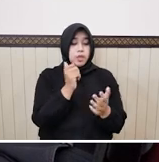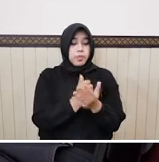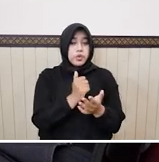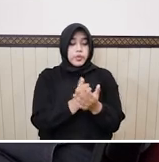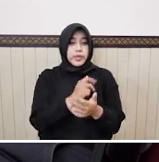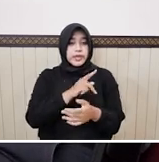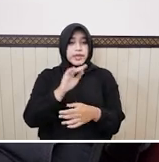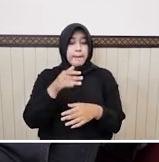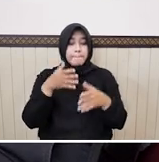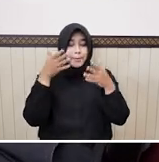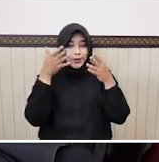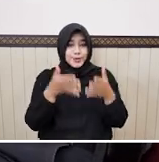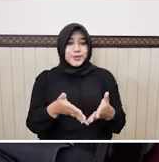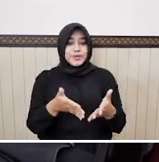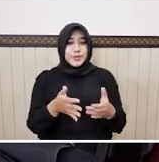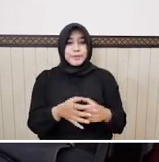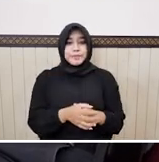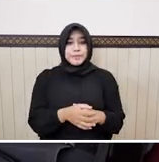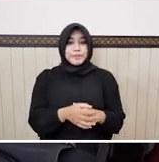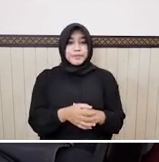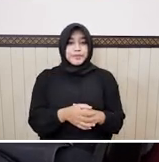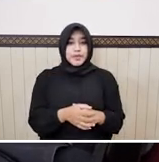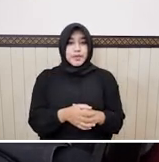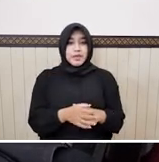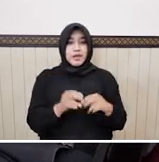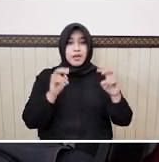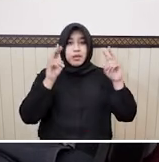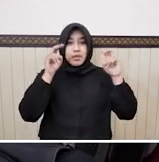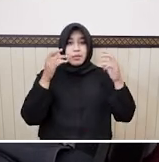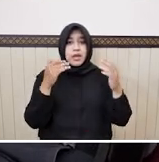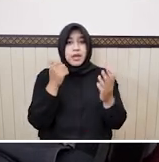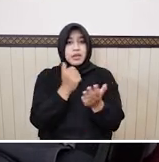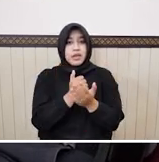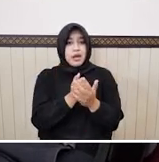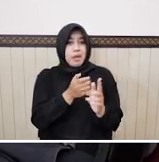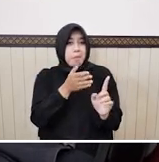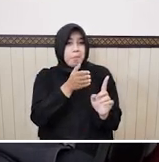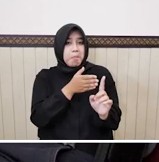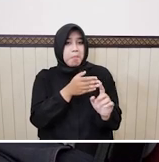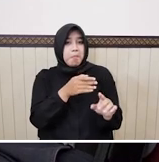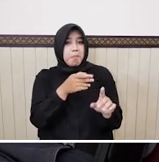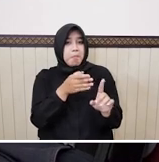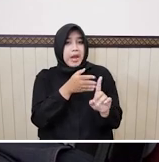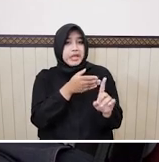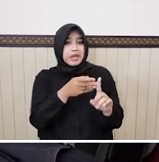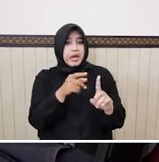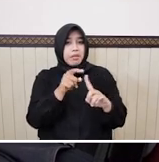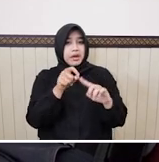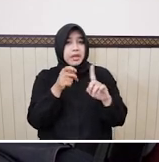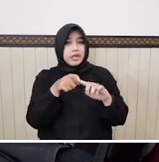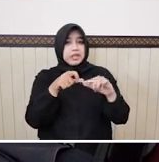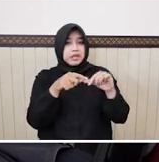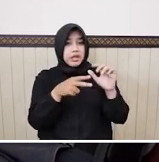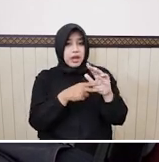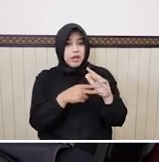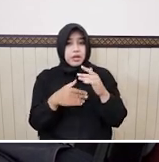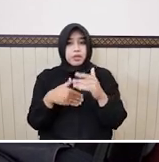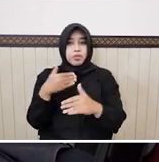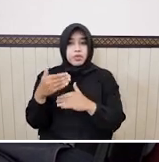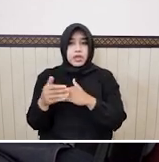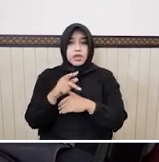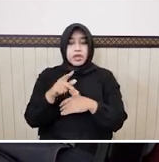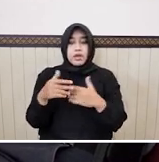Sedang mengkhususkan yang kemudian dalam karate justru melecehkan Iya saya ketika kemudian